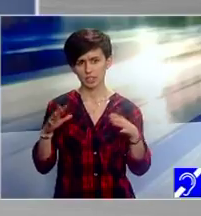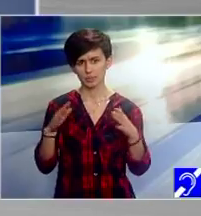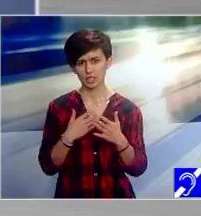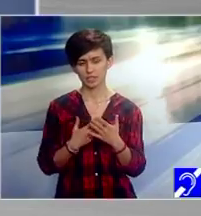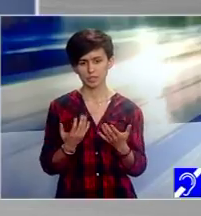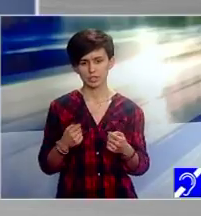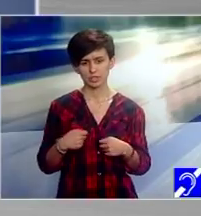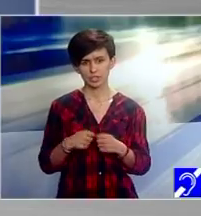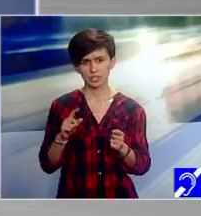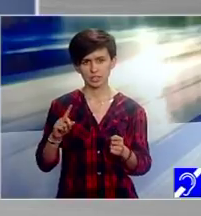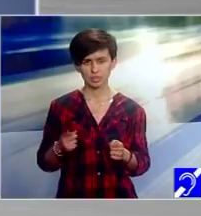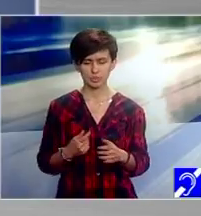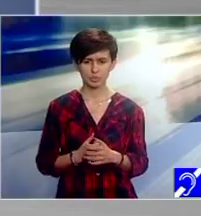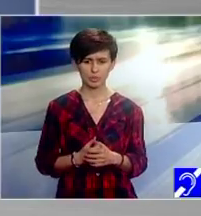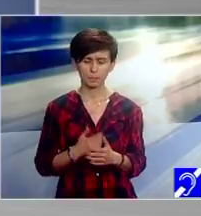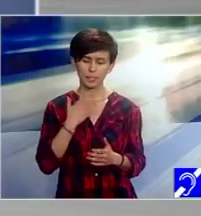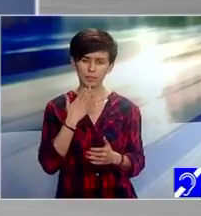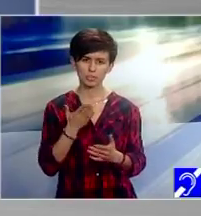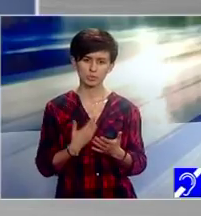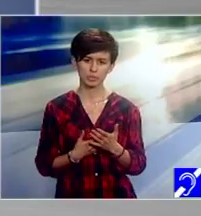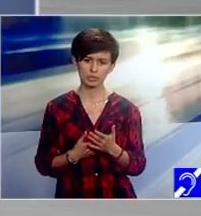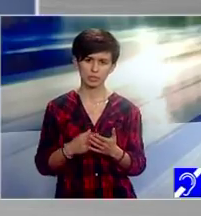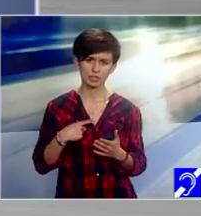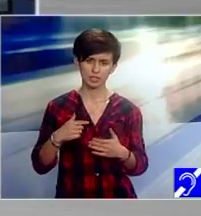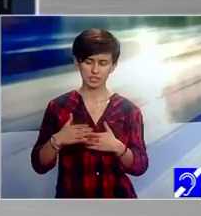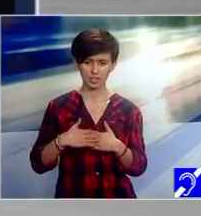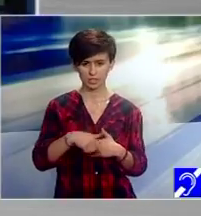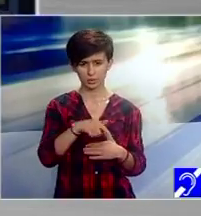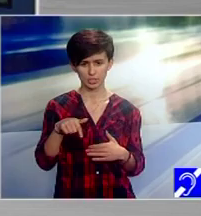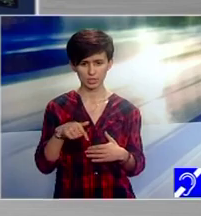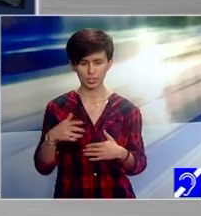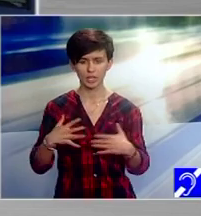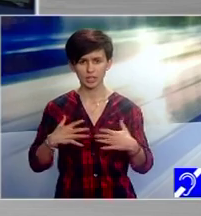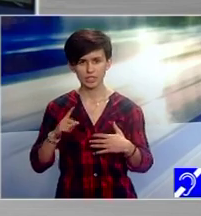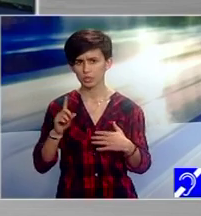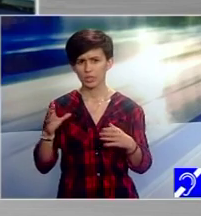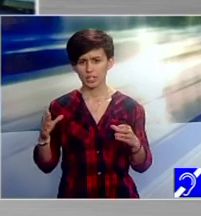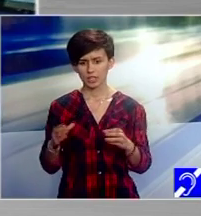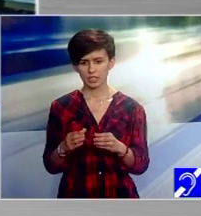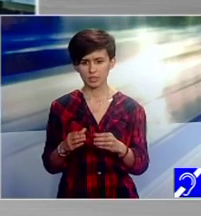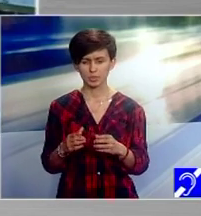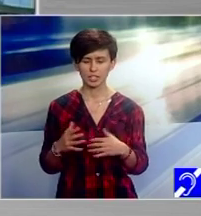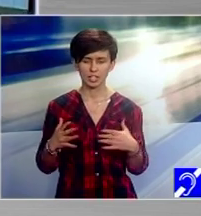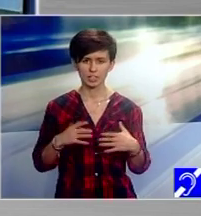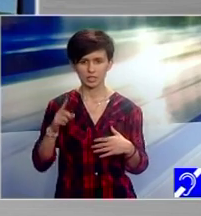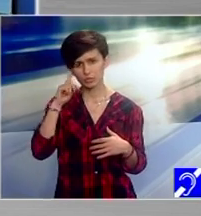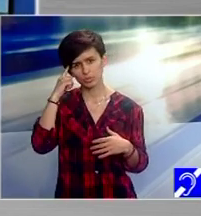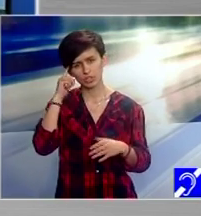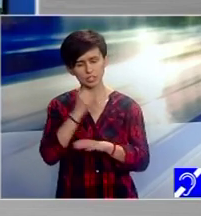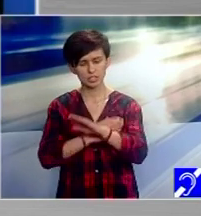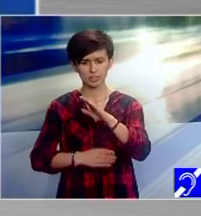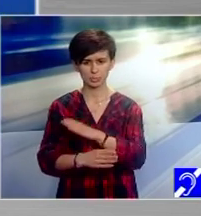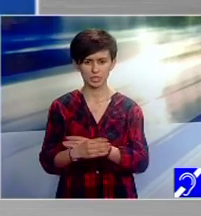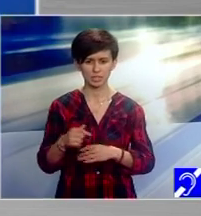este posibil. Și eu vă mulțumesc foarte mult pentru că astăzi ați fost alături de noi. Arta nu are limite, arta nu cunoaște dizabilități,